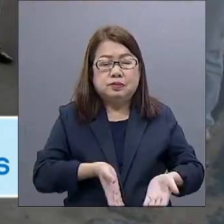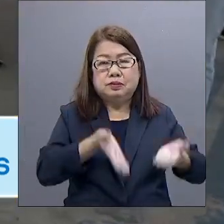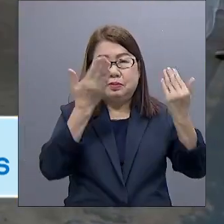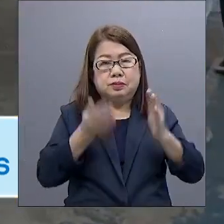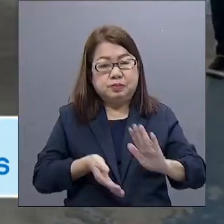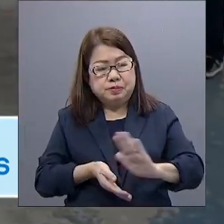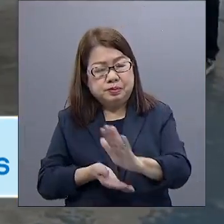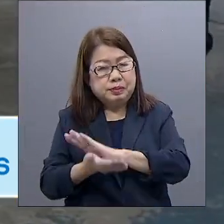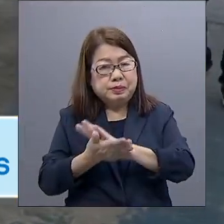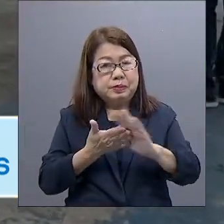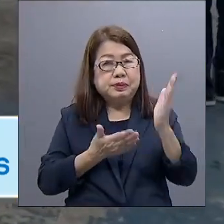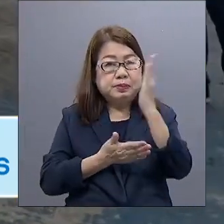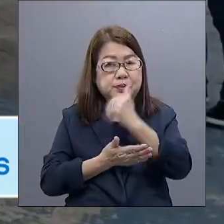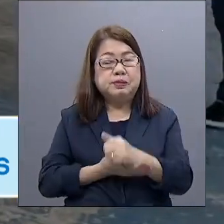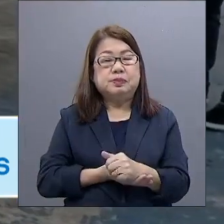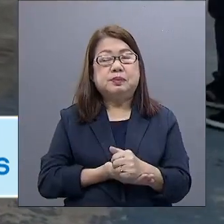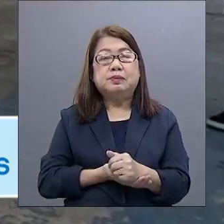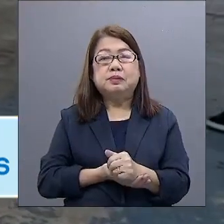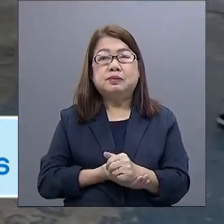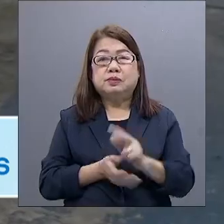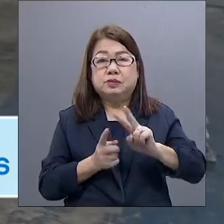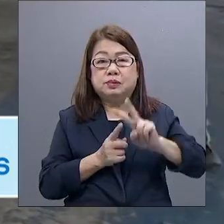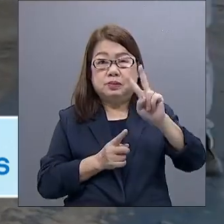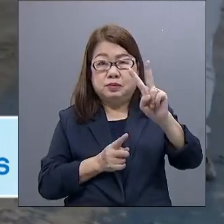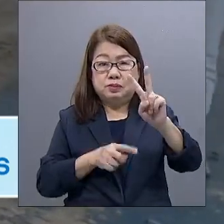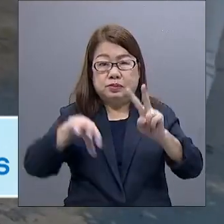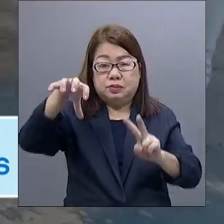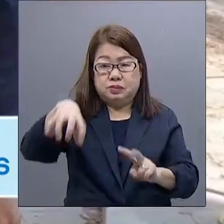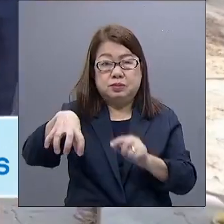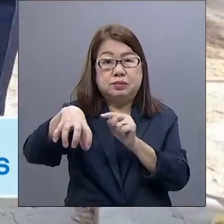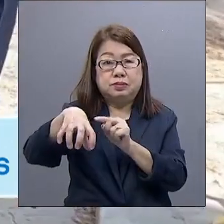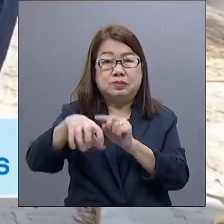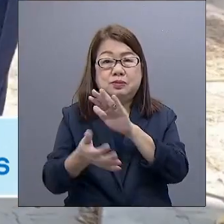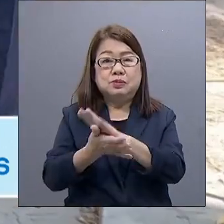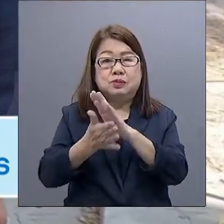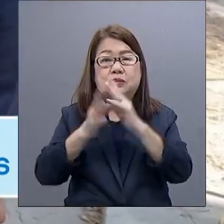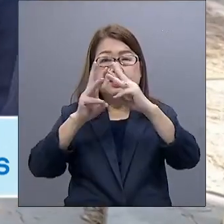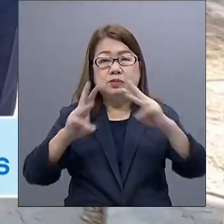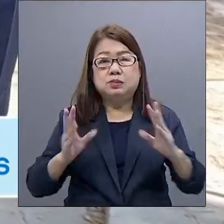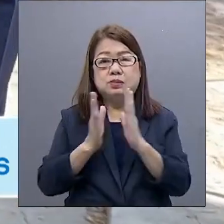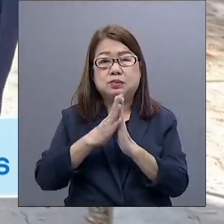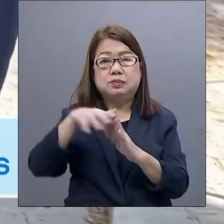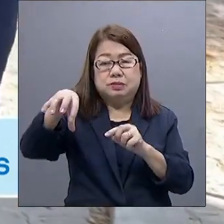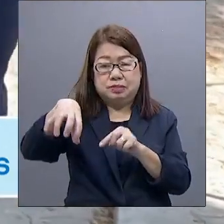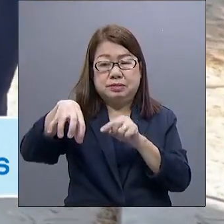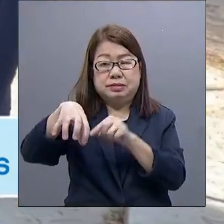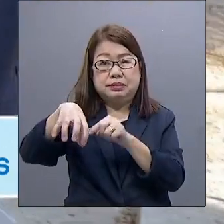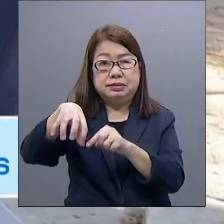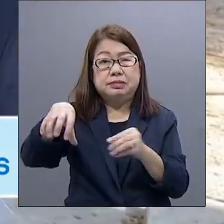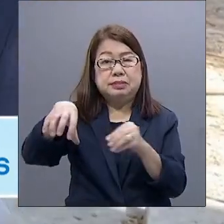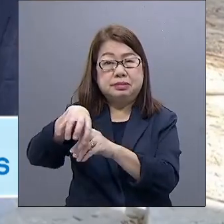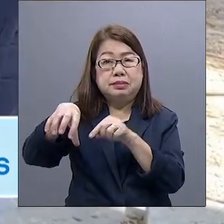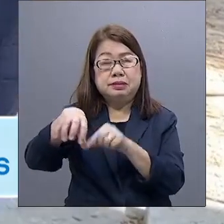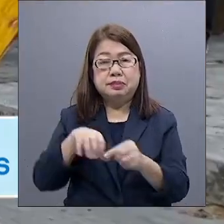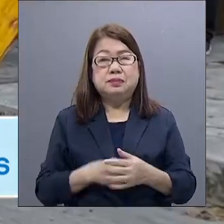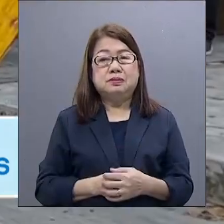งานอีกจุดนึงอยู่ในโรงเรียน บัดขอราด maisู่ที่หมู่ 11 อย จุดนี้ก็ไปเพร